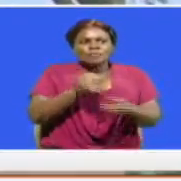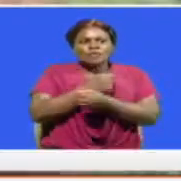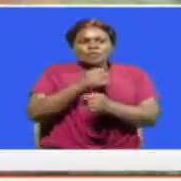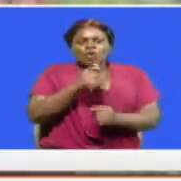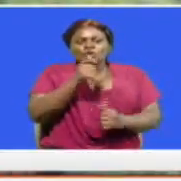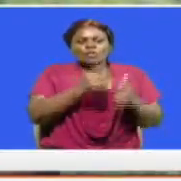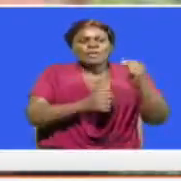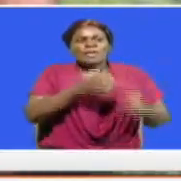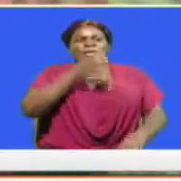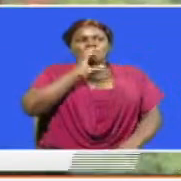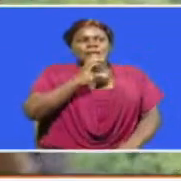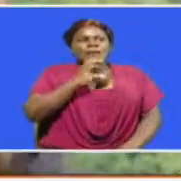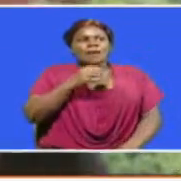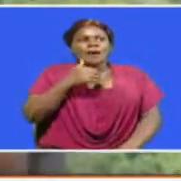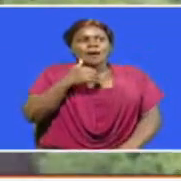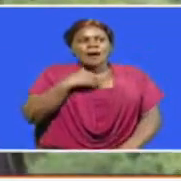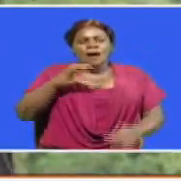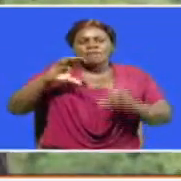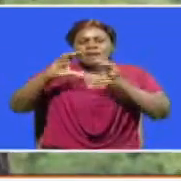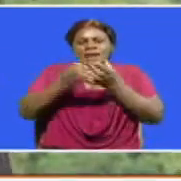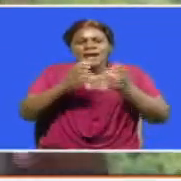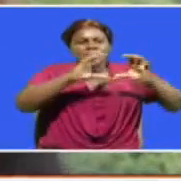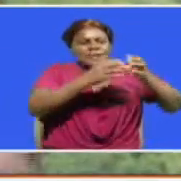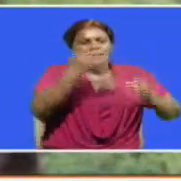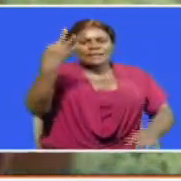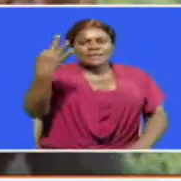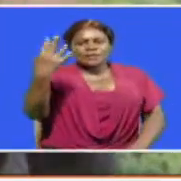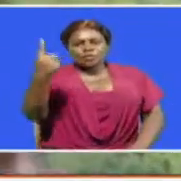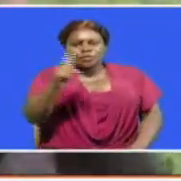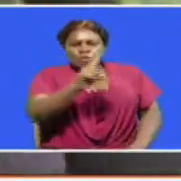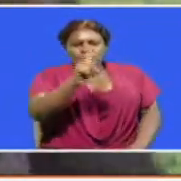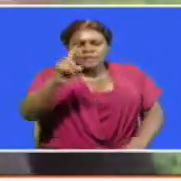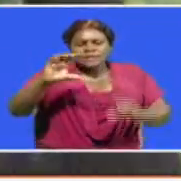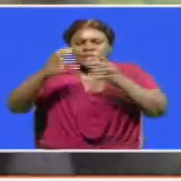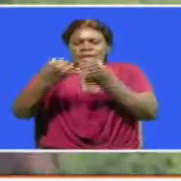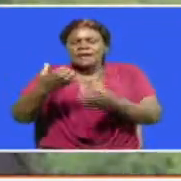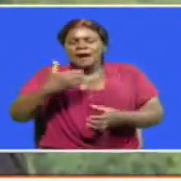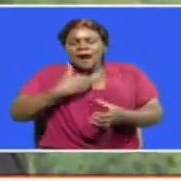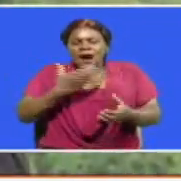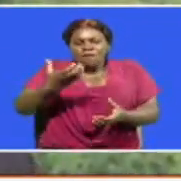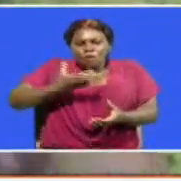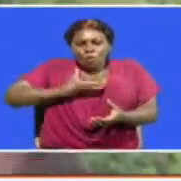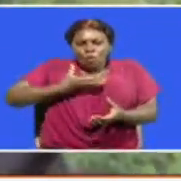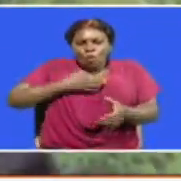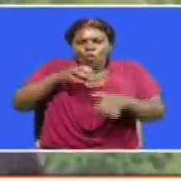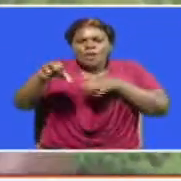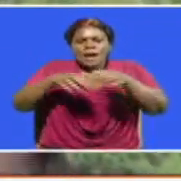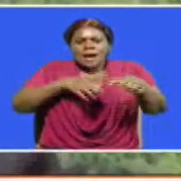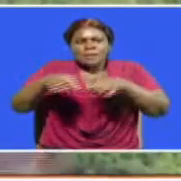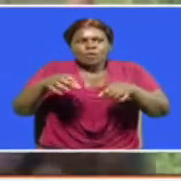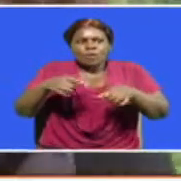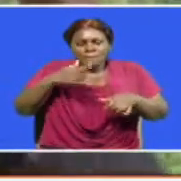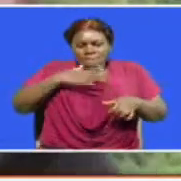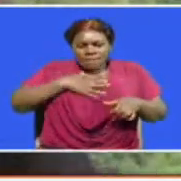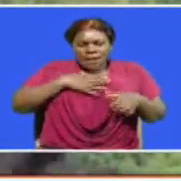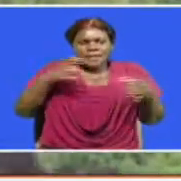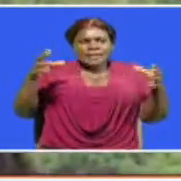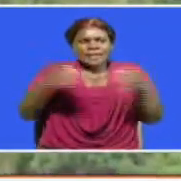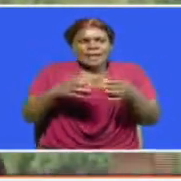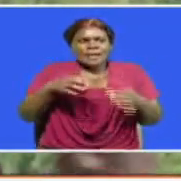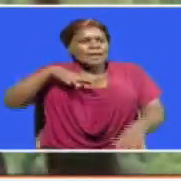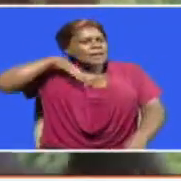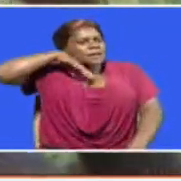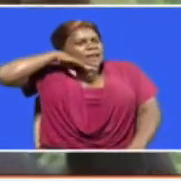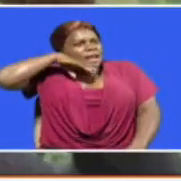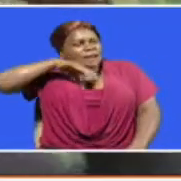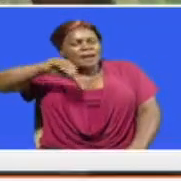maziwa. Sisi Ogiek tuko na clan 32, na kila clan iko na mnyama wake. Haswa kama mimi clan yetu ni mbwa,